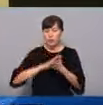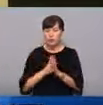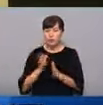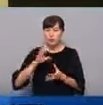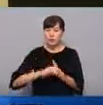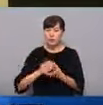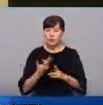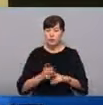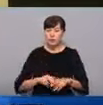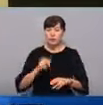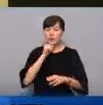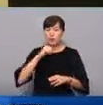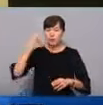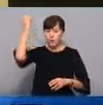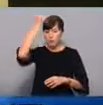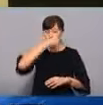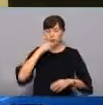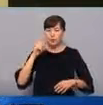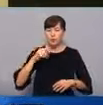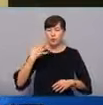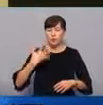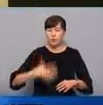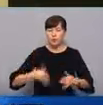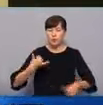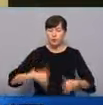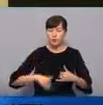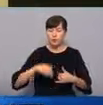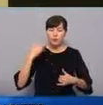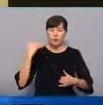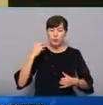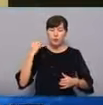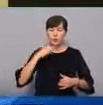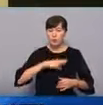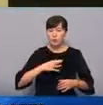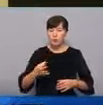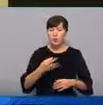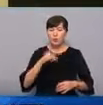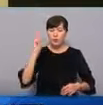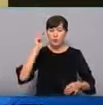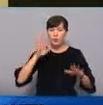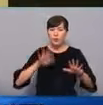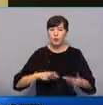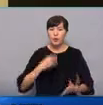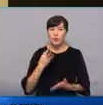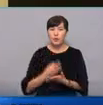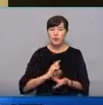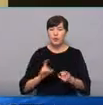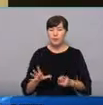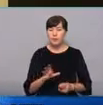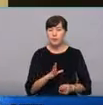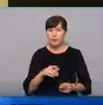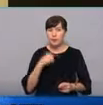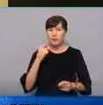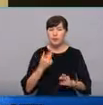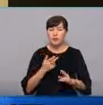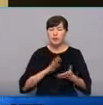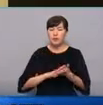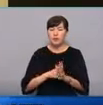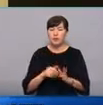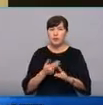кеткен жөн, өткен жылдың өзінде 150-ге жуық ұстаз Түркияның бірқатар оқу орындарында тәжірибеден өткен. Аталмыш үрдіс